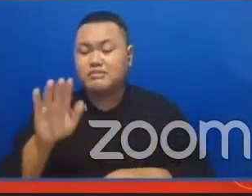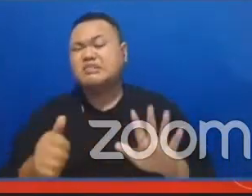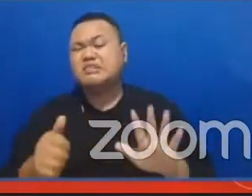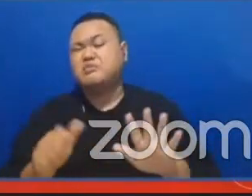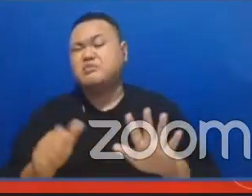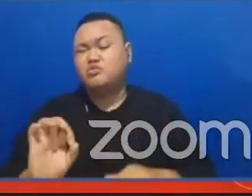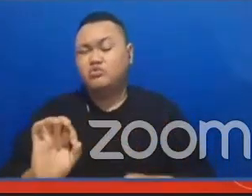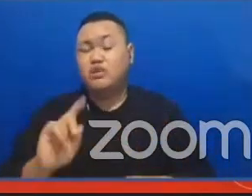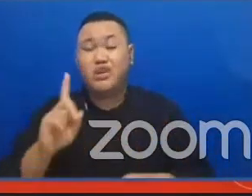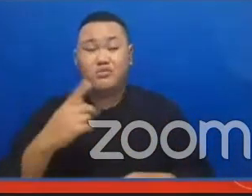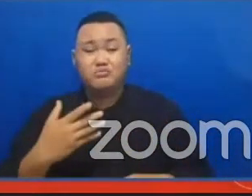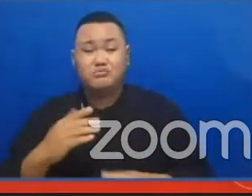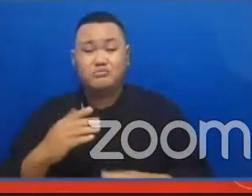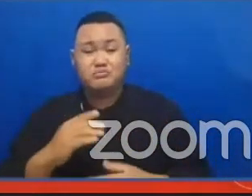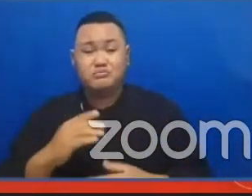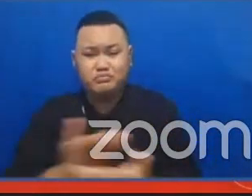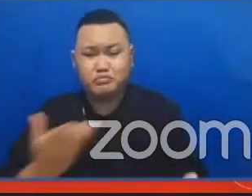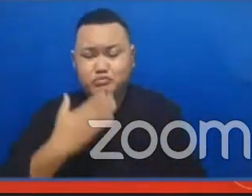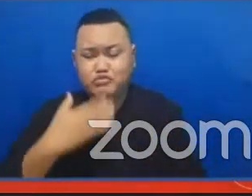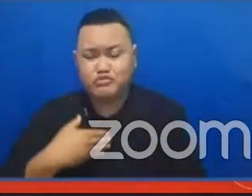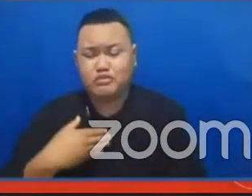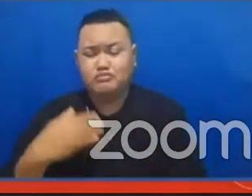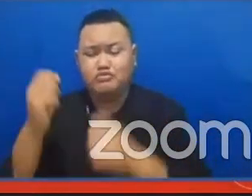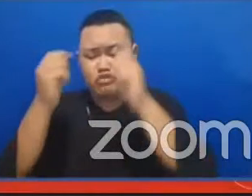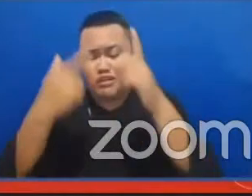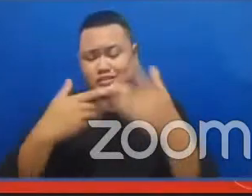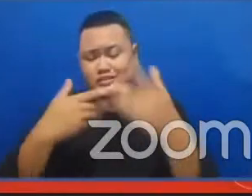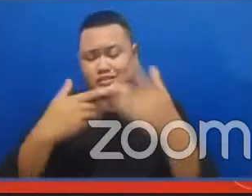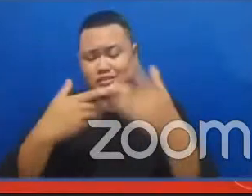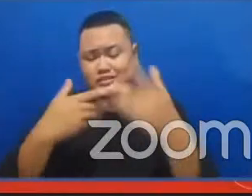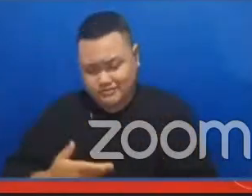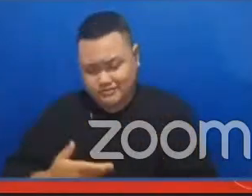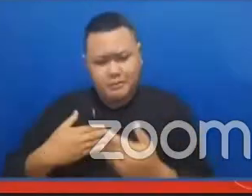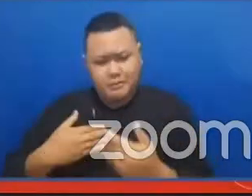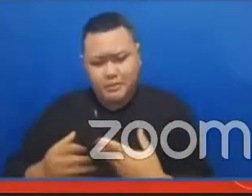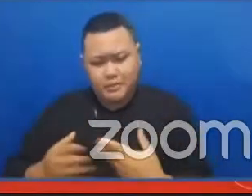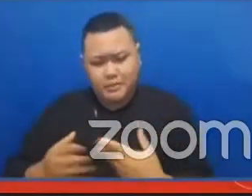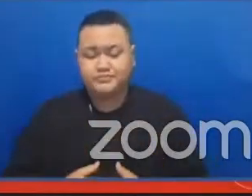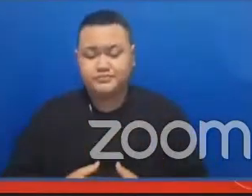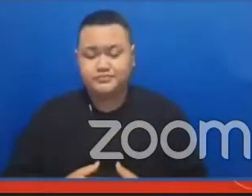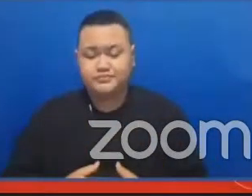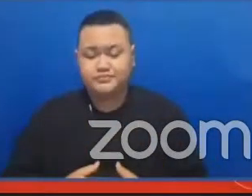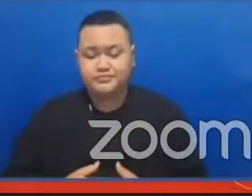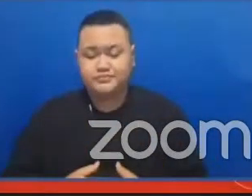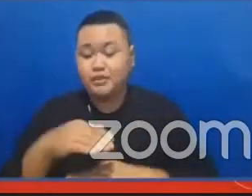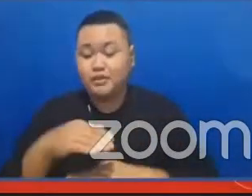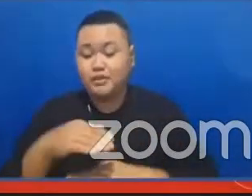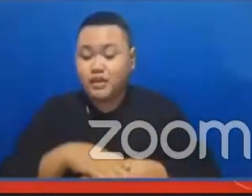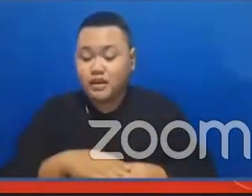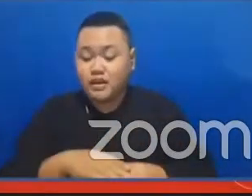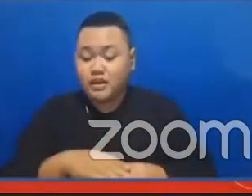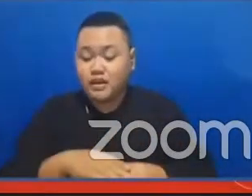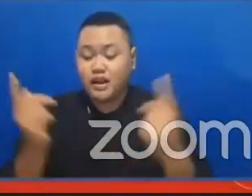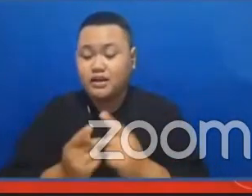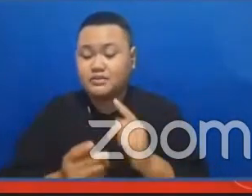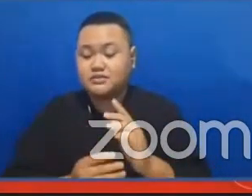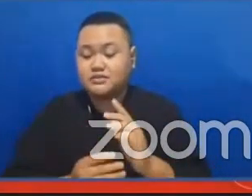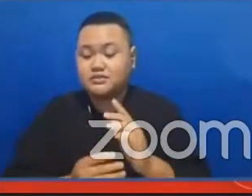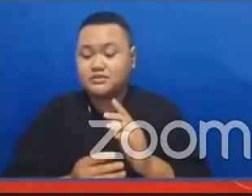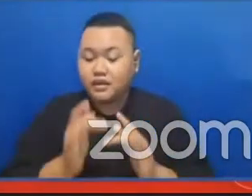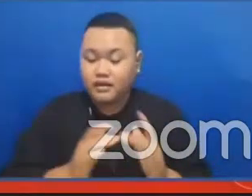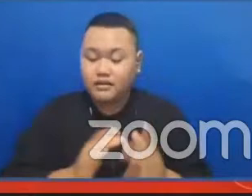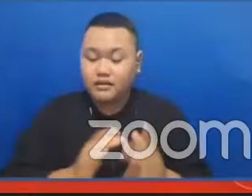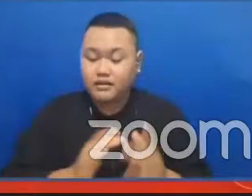konten yang bisa kami tampilkan, monggo nanti dapat menghubungi kami. Kemudian ada peta budaya, kemudian ada kelas maya, bank